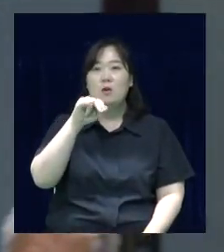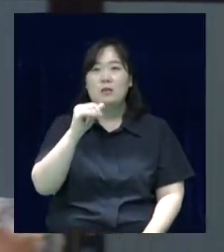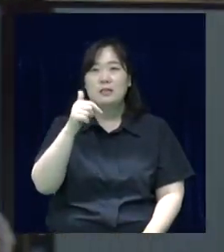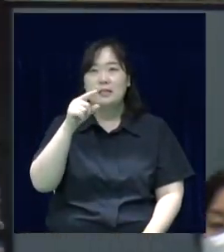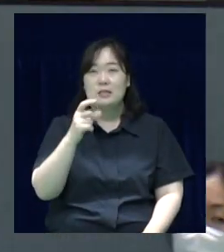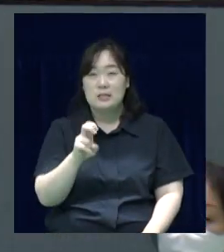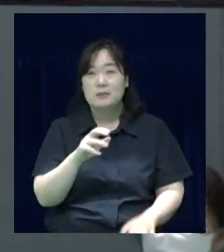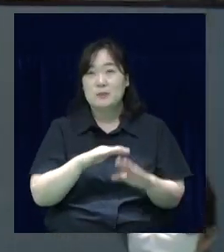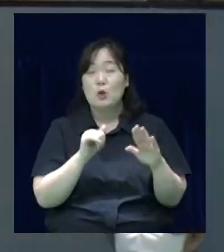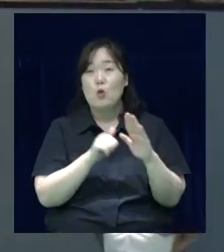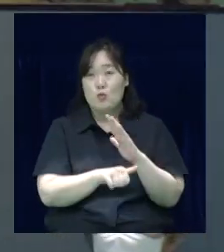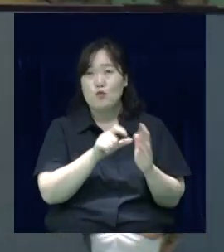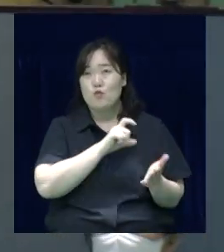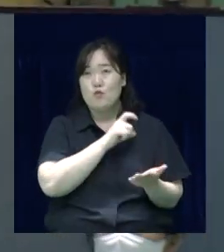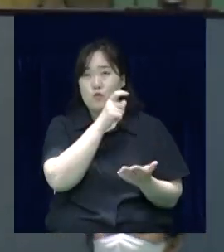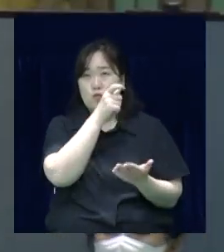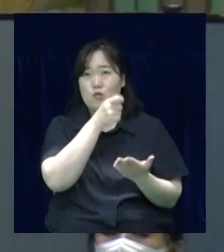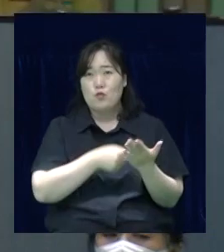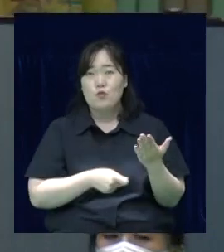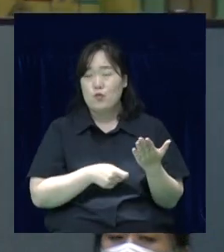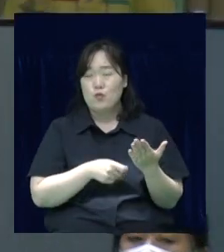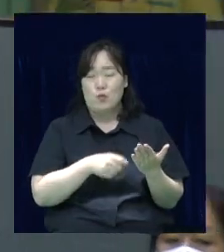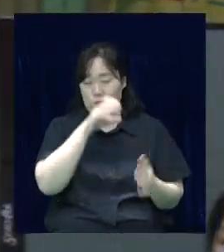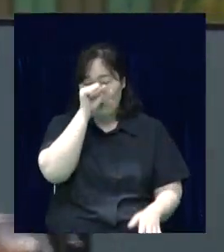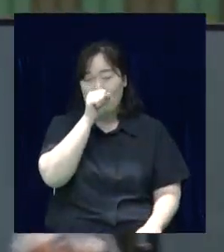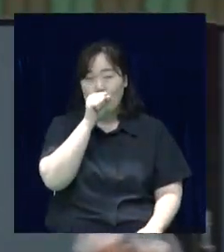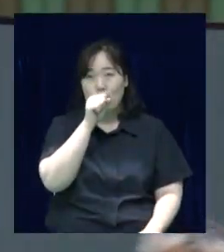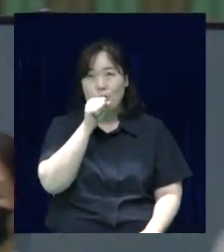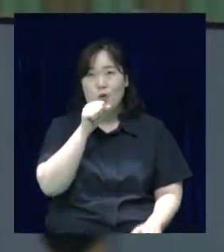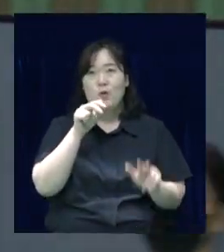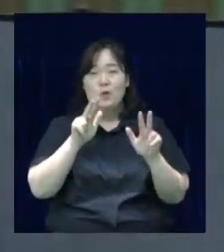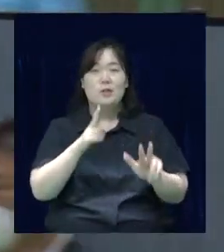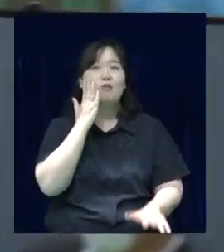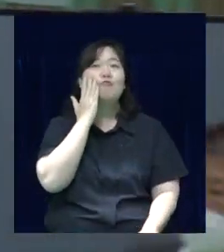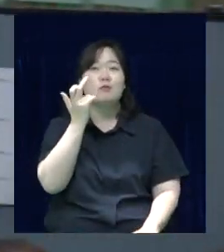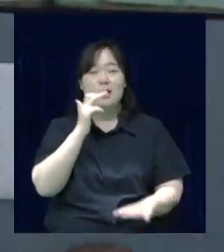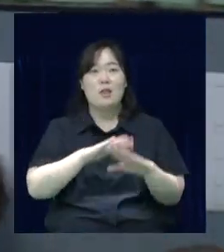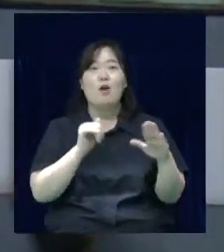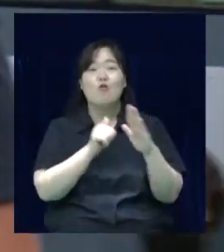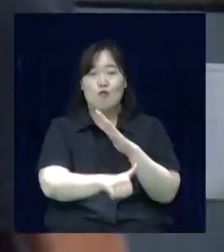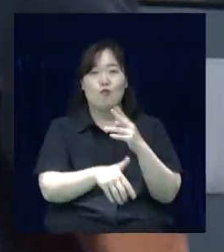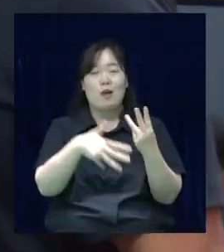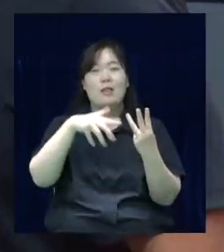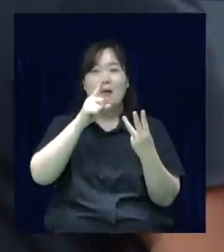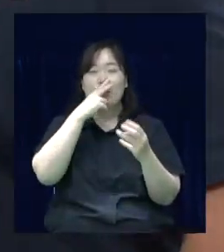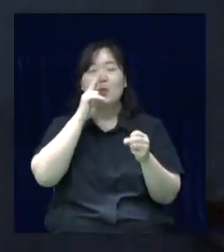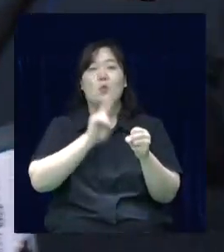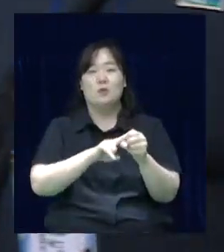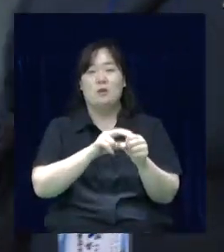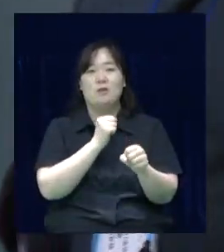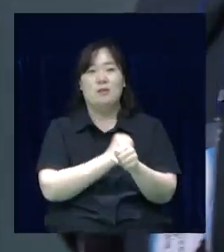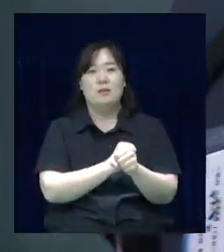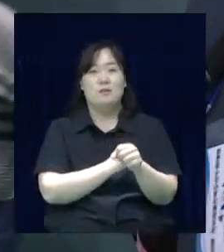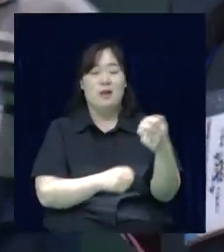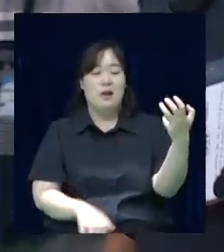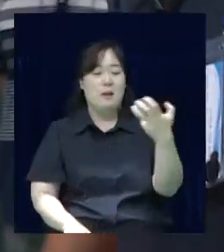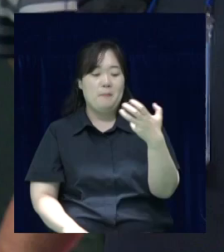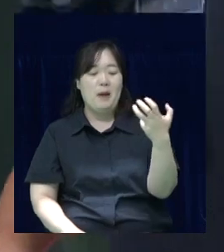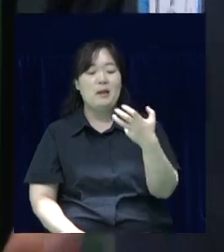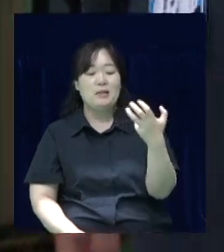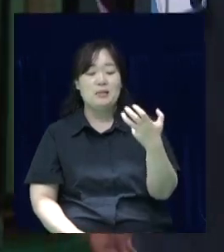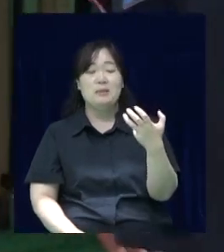자, 이제 정금산 선수가 3차 시도를 이어가겠습니다. 3차 시도는 80kg을